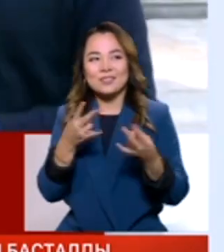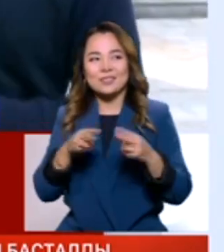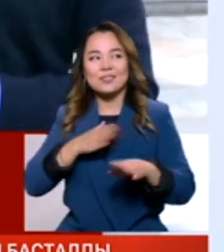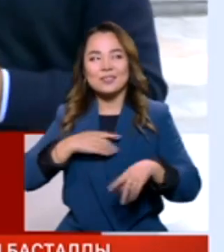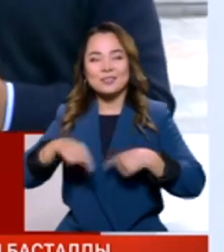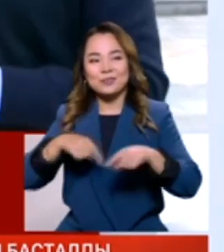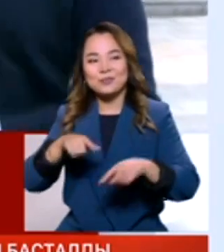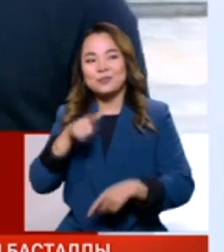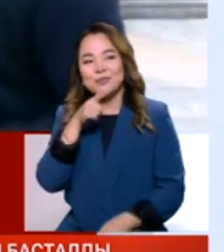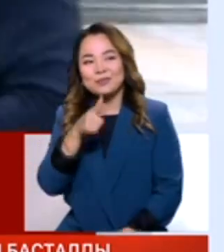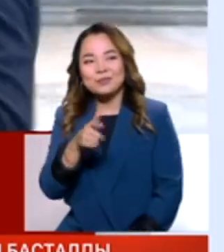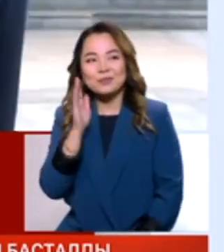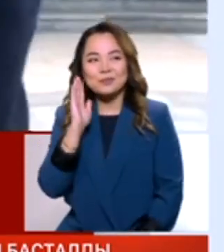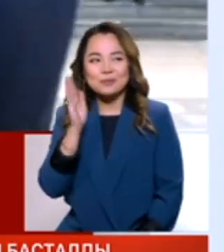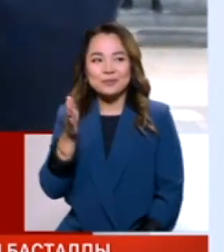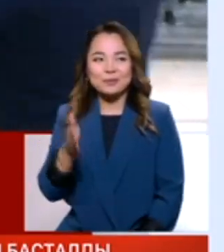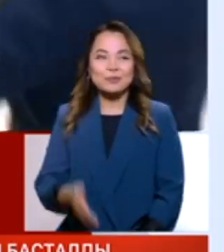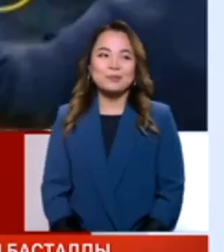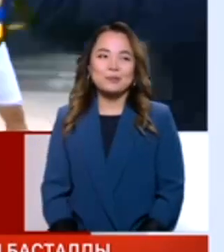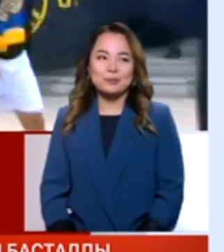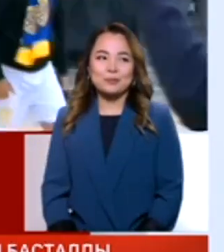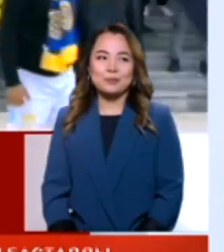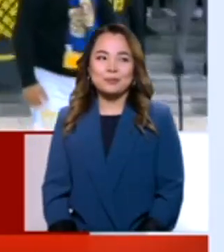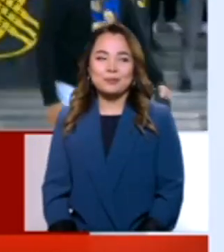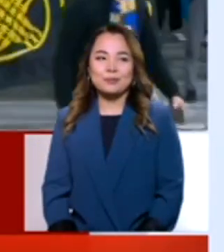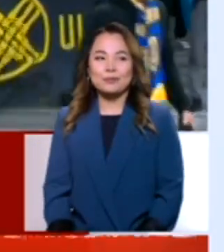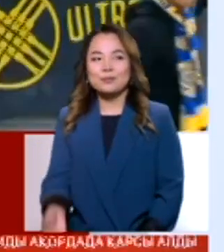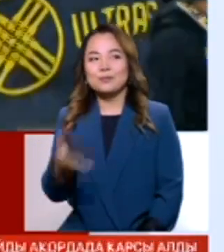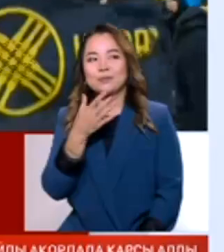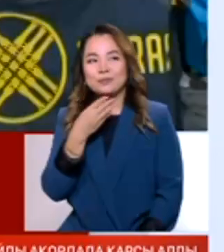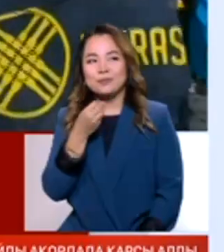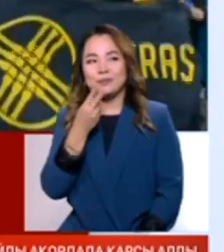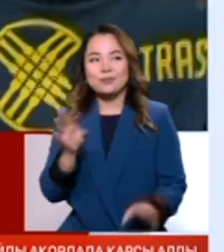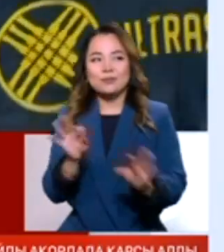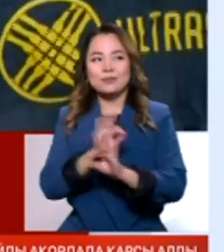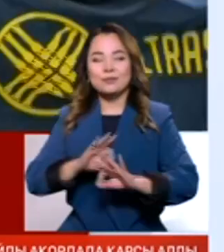әдемі көңіл күй үшін рахмет, Шерхан.